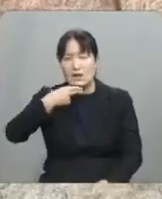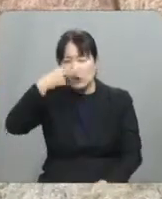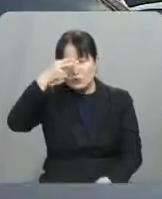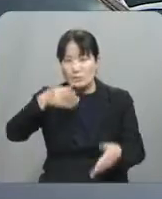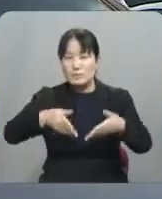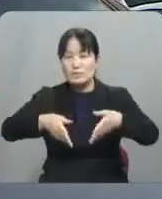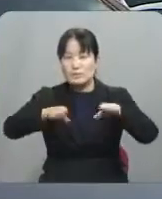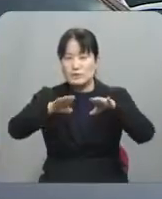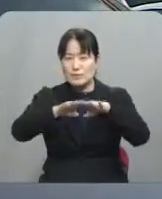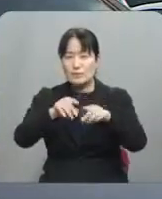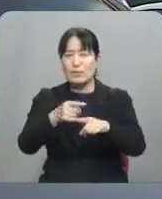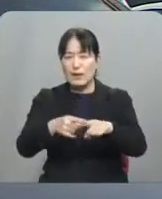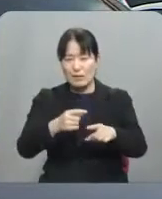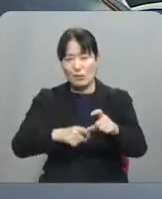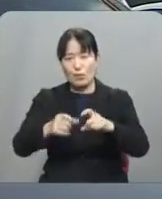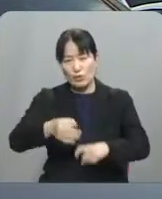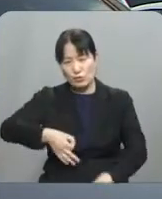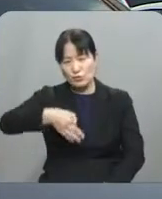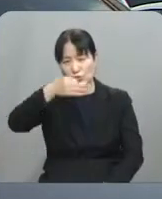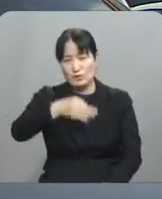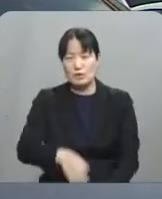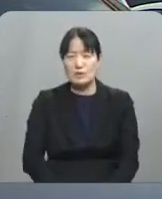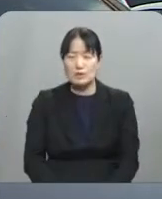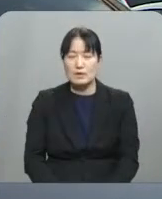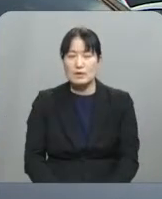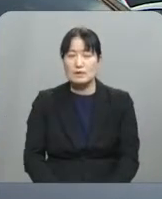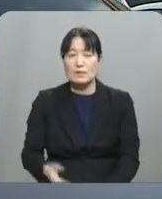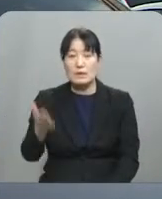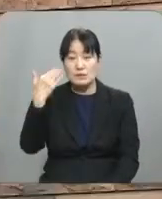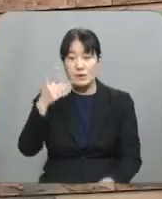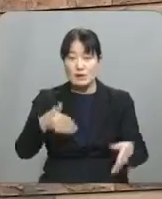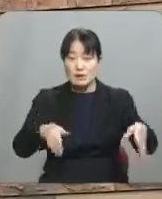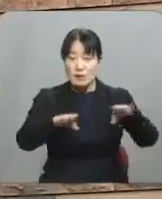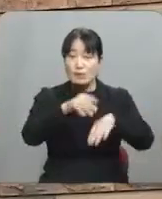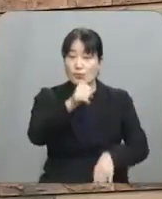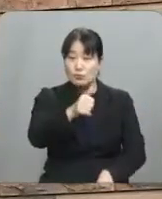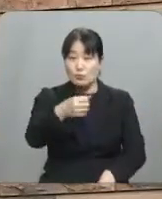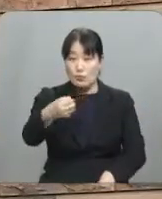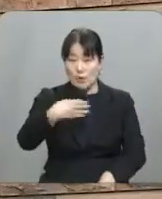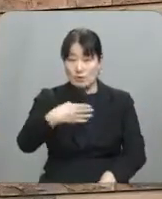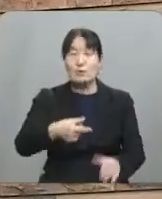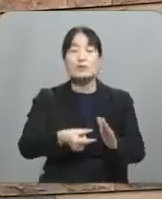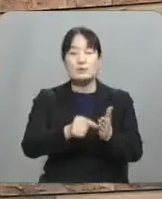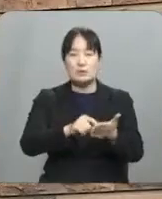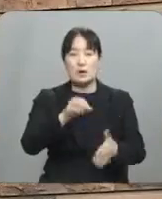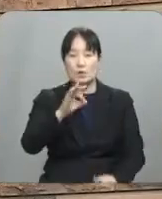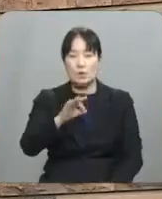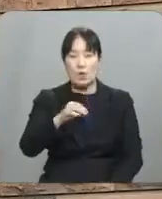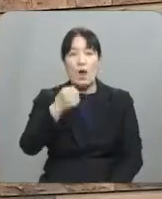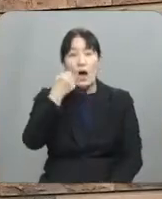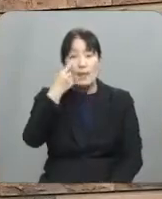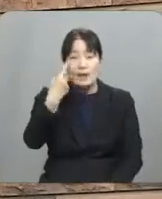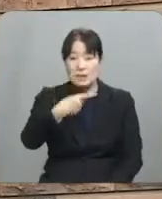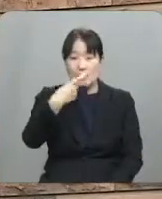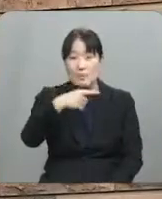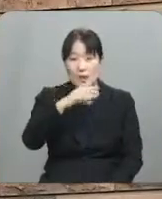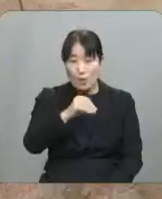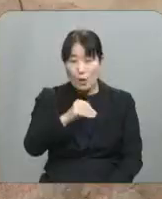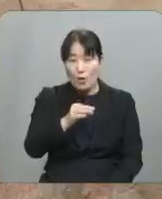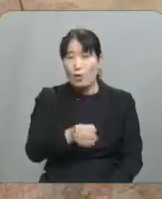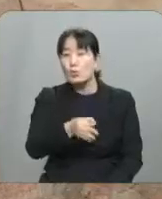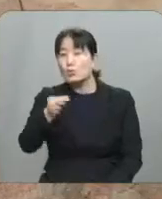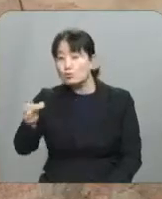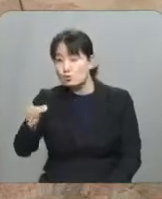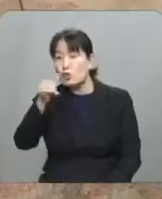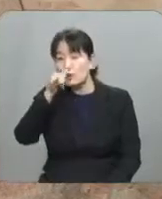더 줬고. 하지만 전 건물주는 적당한 가격이었다고 맞섭니다. 한 달에 1,000만 원씩 어촌계에 월세도 주고